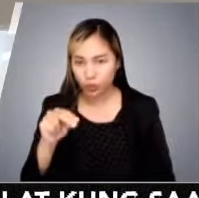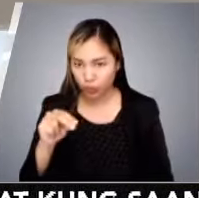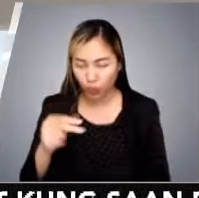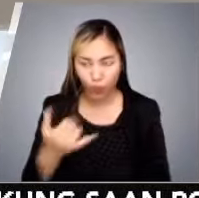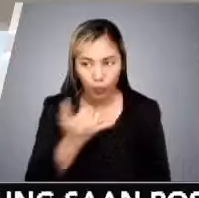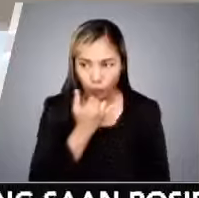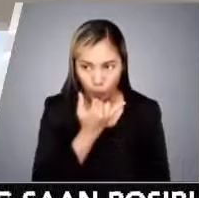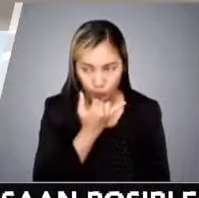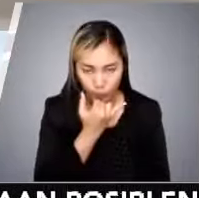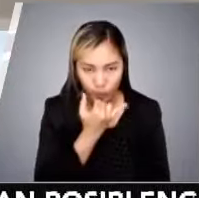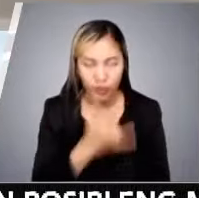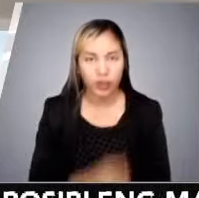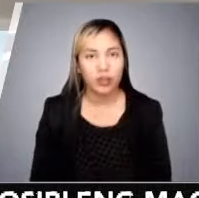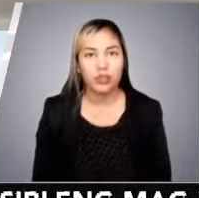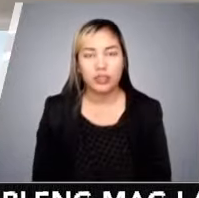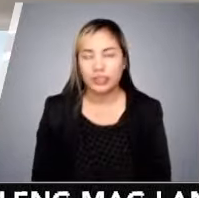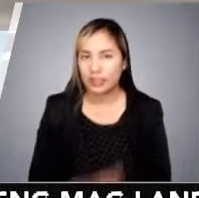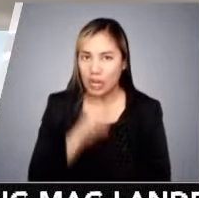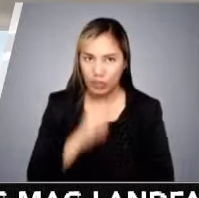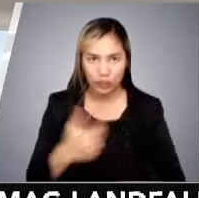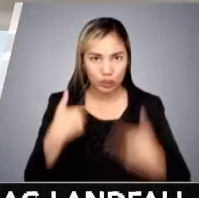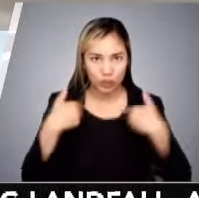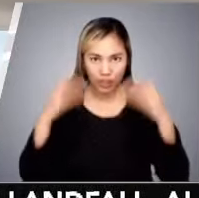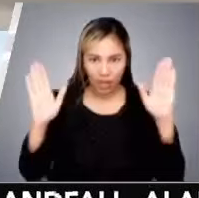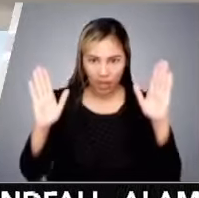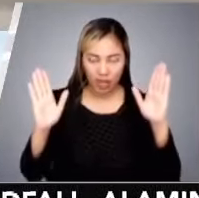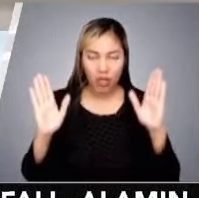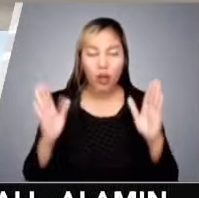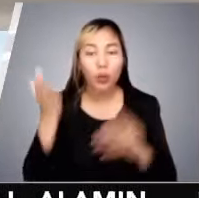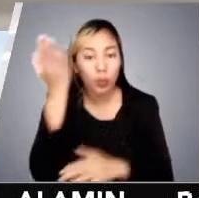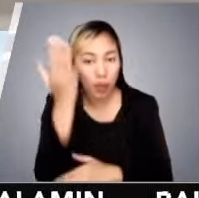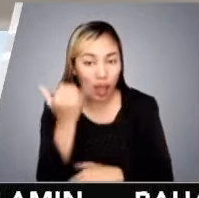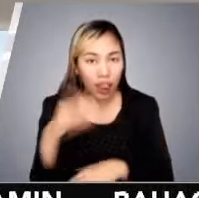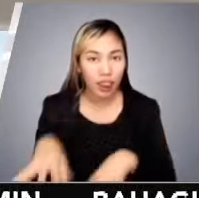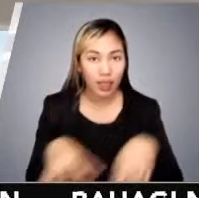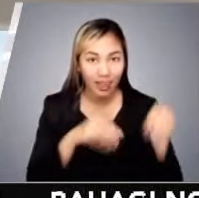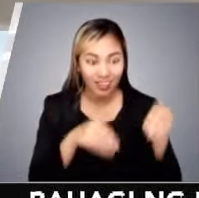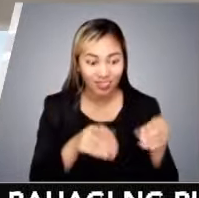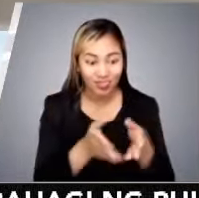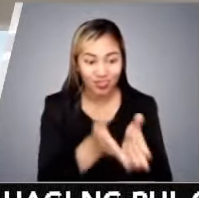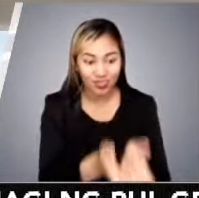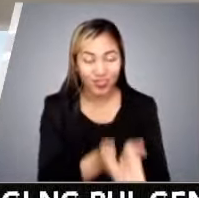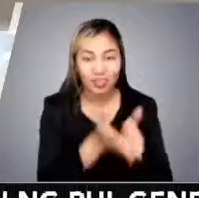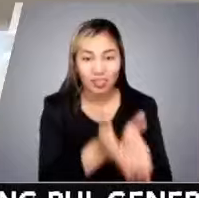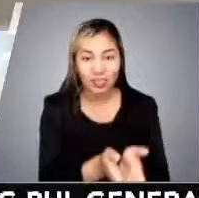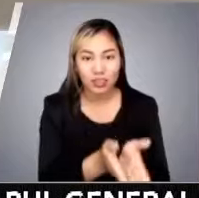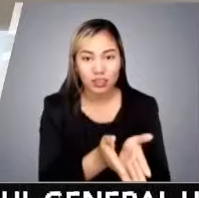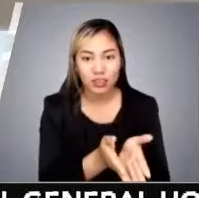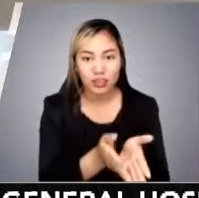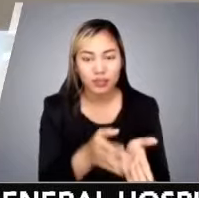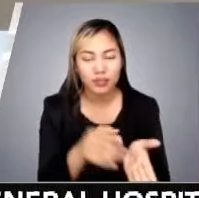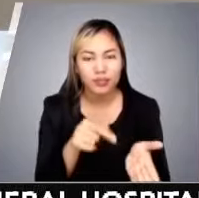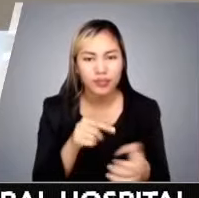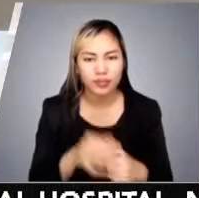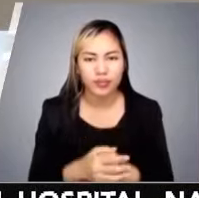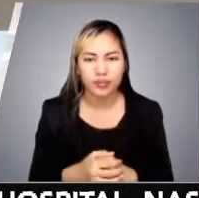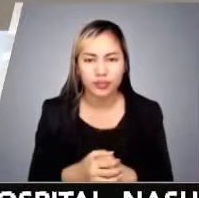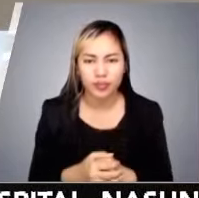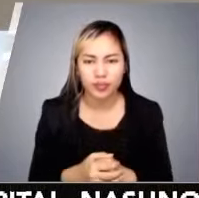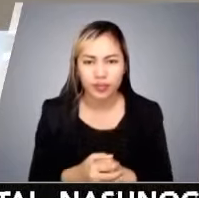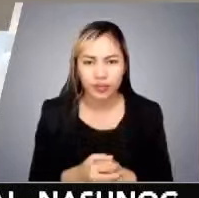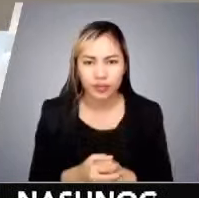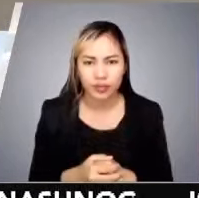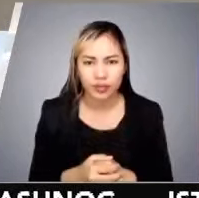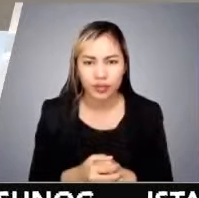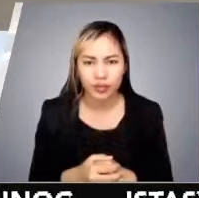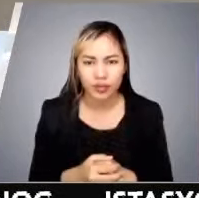Hindi, wala tayong ginigive up. Kahit na umalis yung Teresa Magbanwa doon, it did not diminish our presence in the area dahil